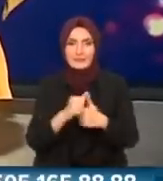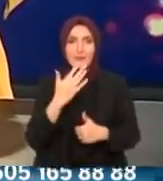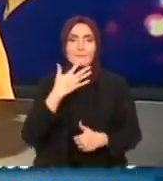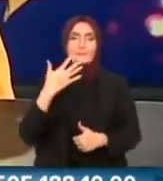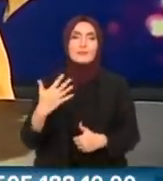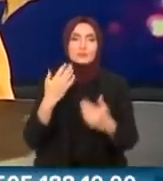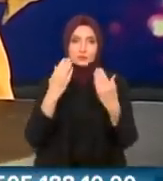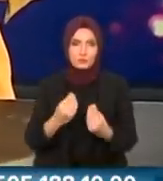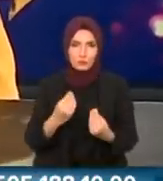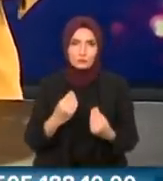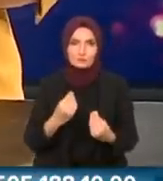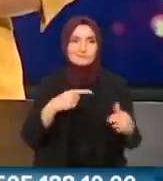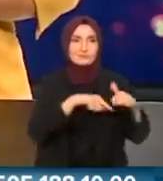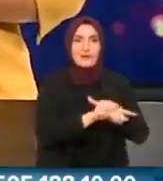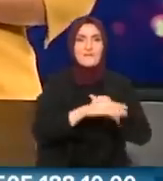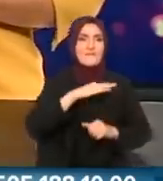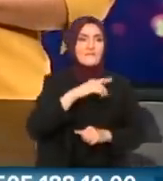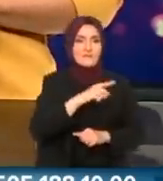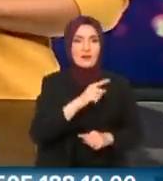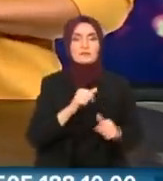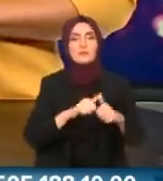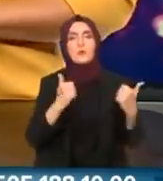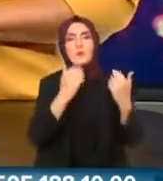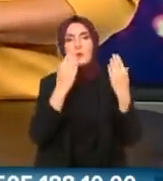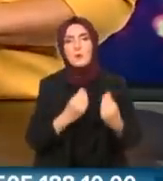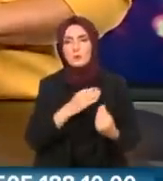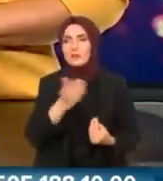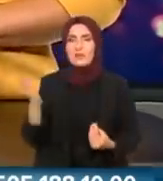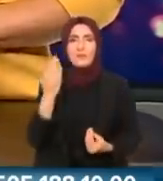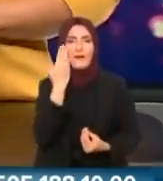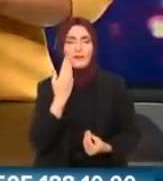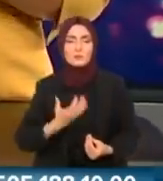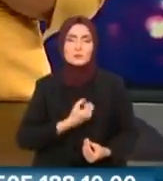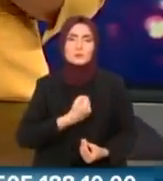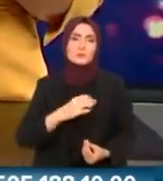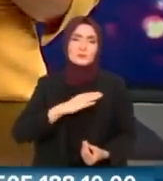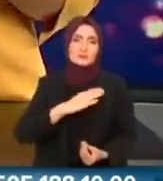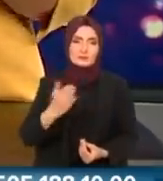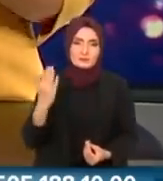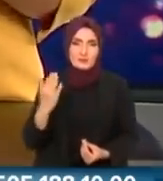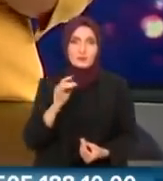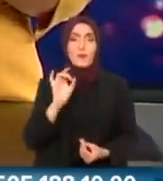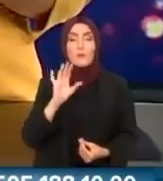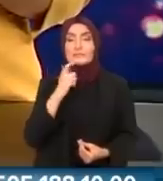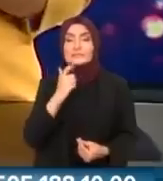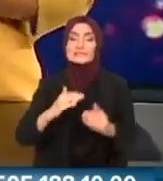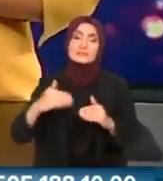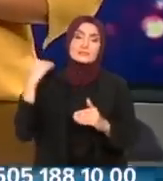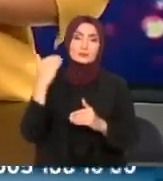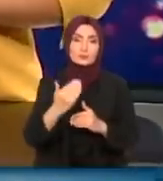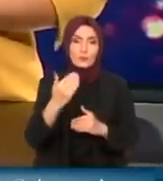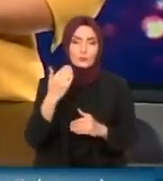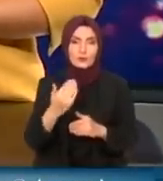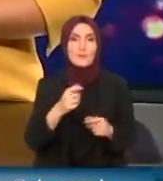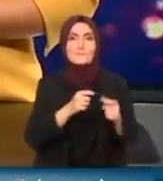eren ilişkileri hayranlarını çok üzmüştü. Aradan geçen 15 yıla rağmen hayranlarının Aniston ve Pitt'i tekrar bir arada görme